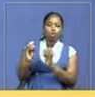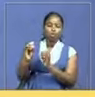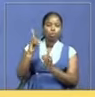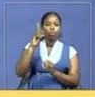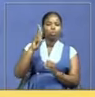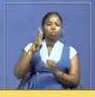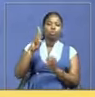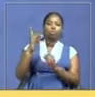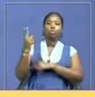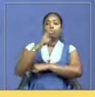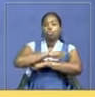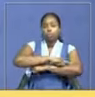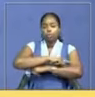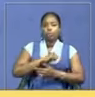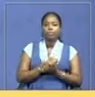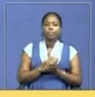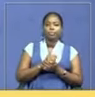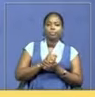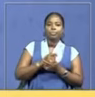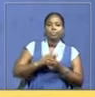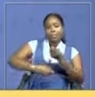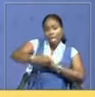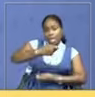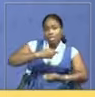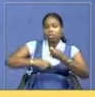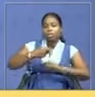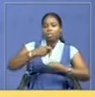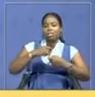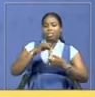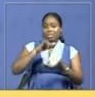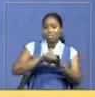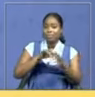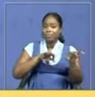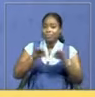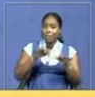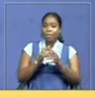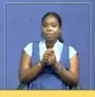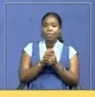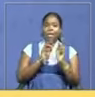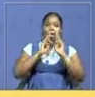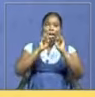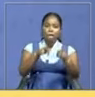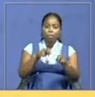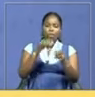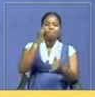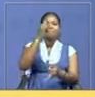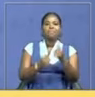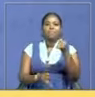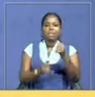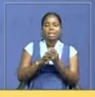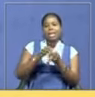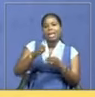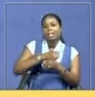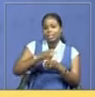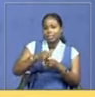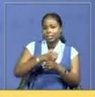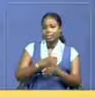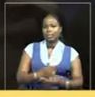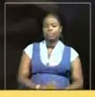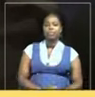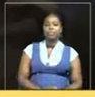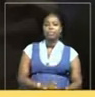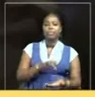je souhaite que nos échanges s'inscrivent dans une démarche pragmatique et répondre à la finalité de l'exercice mais